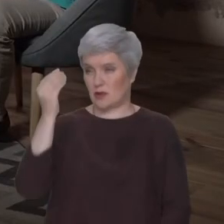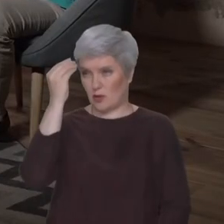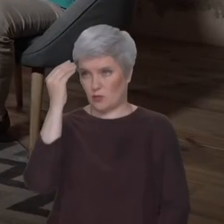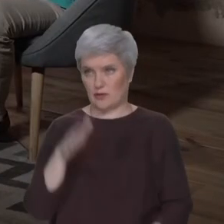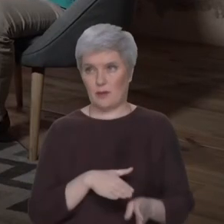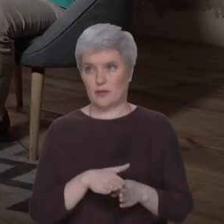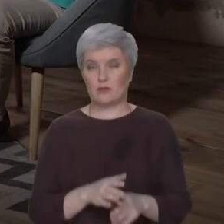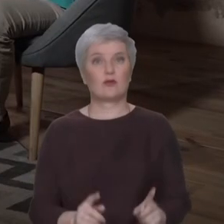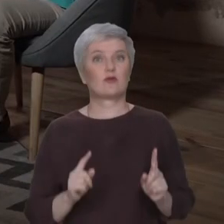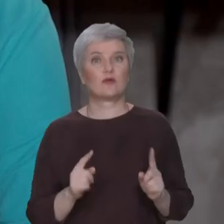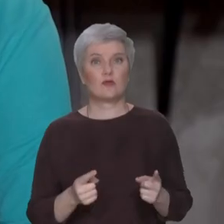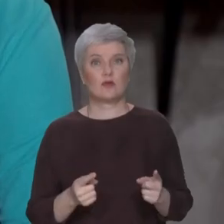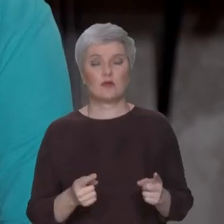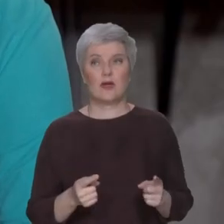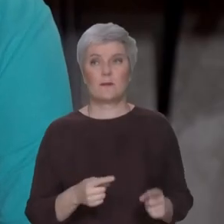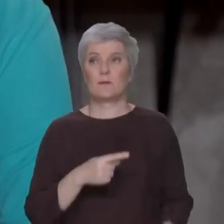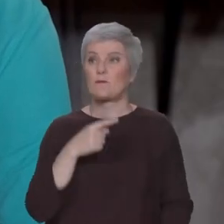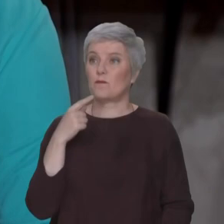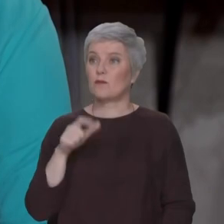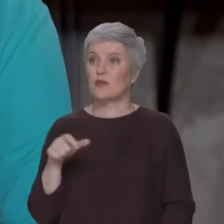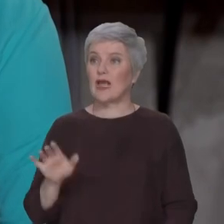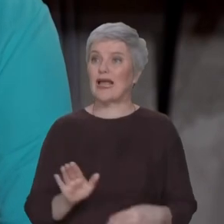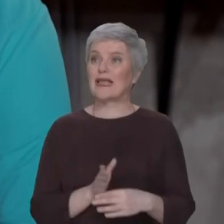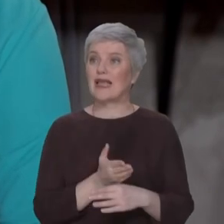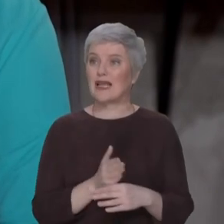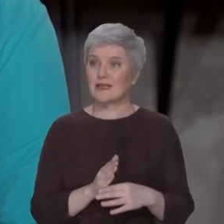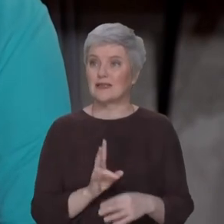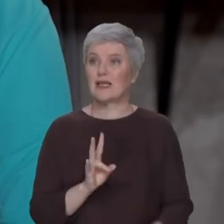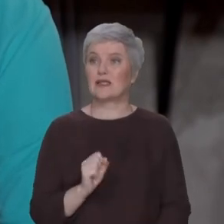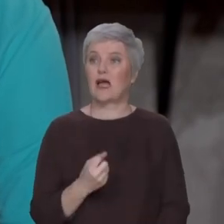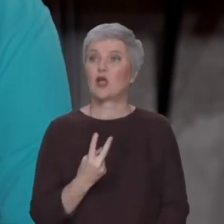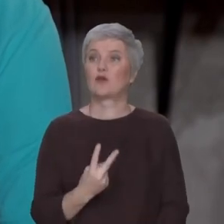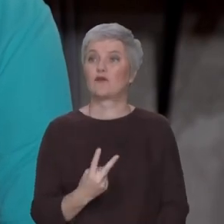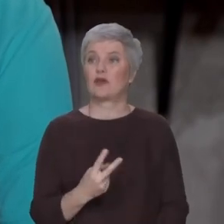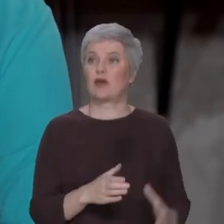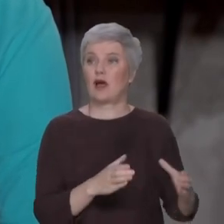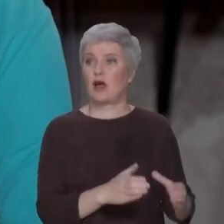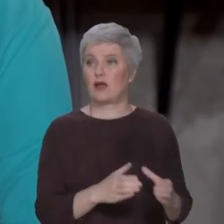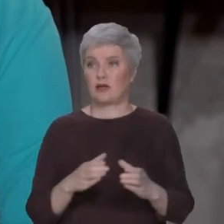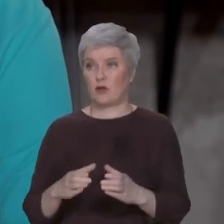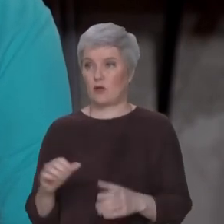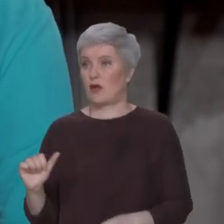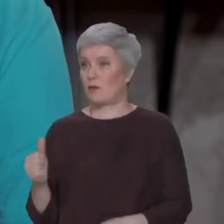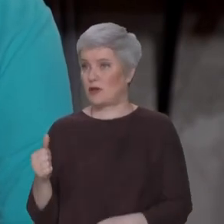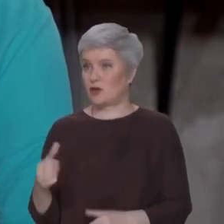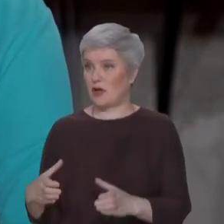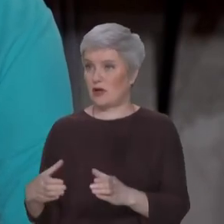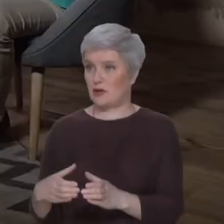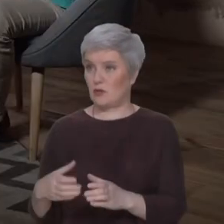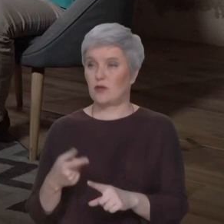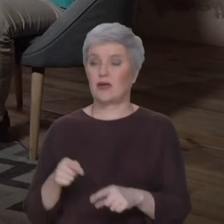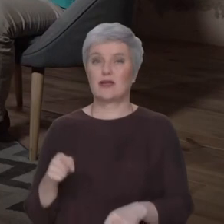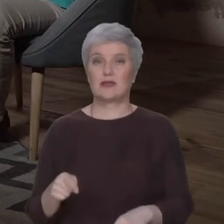Абсолютно. Чому? Росіяни діляться, ну, мінімум на дві категорії. Перша категорія –